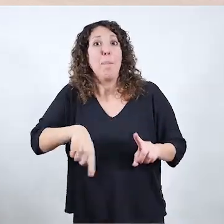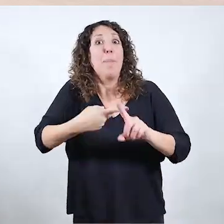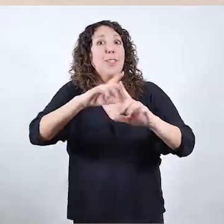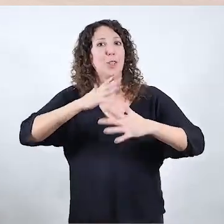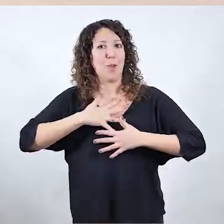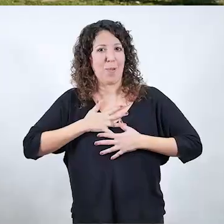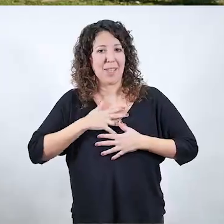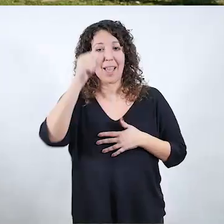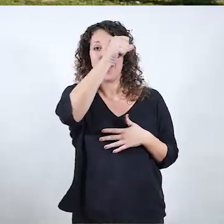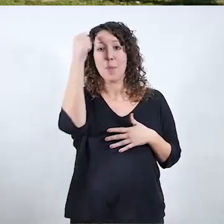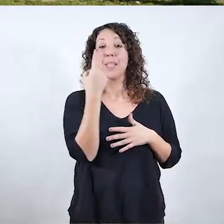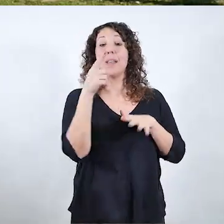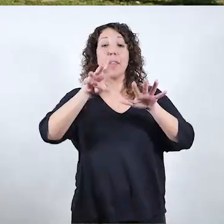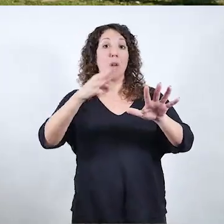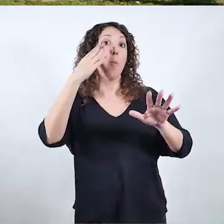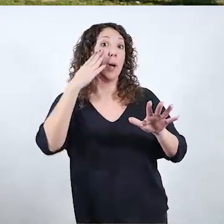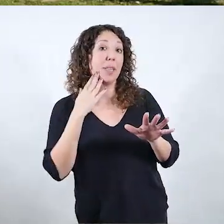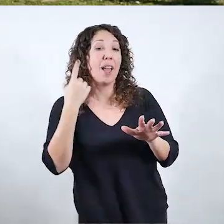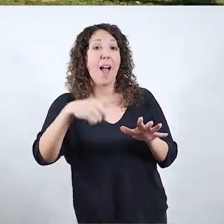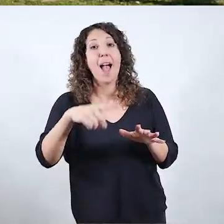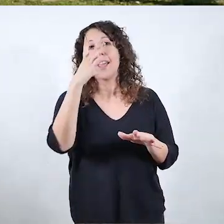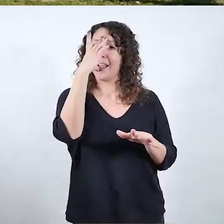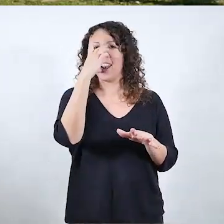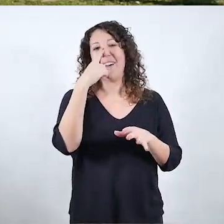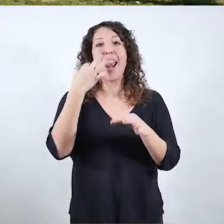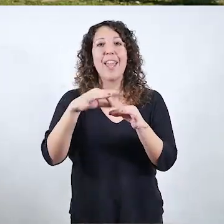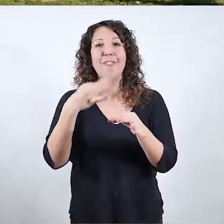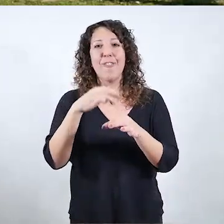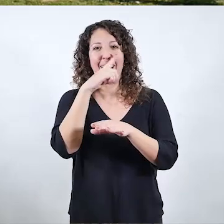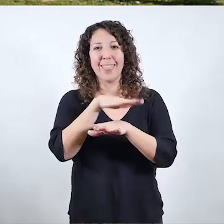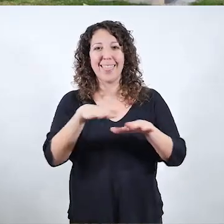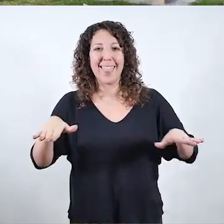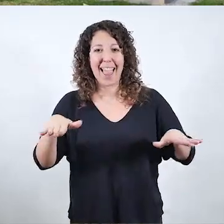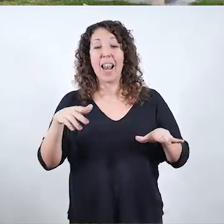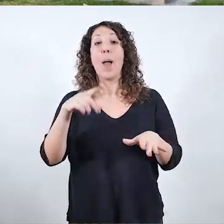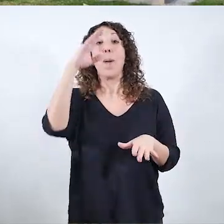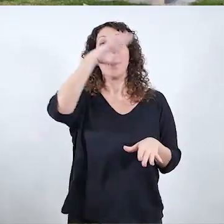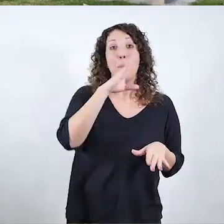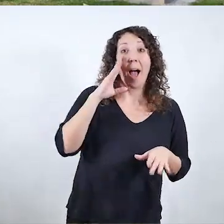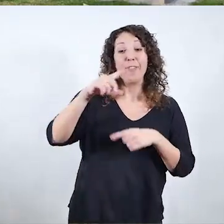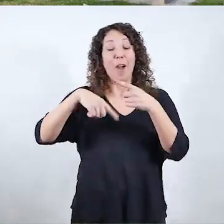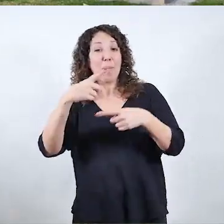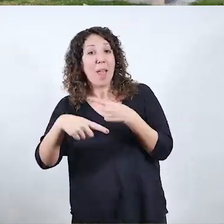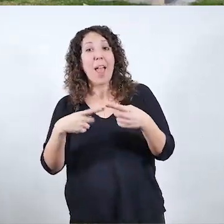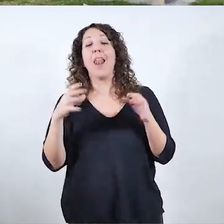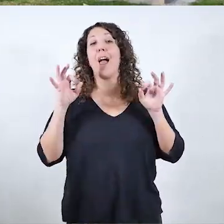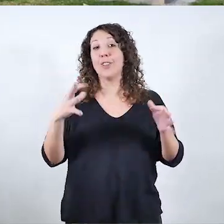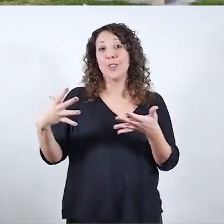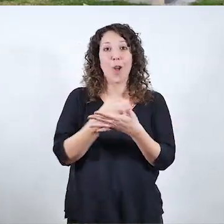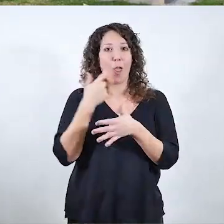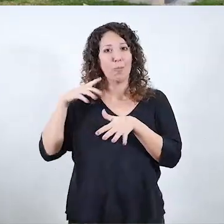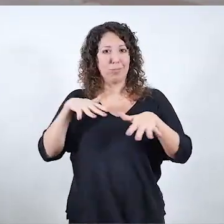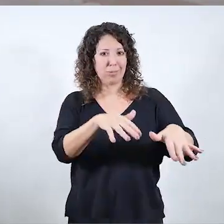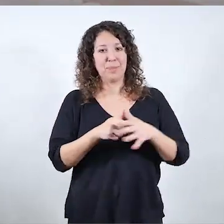alguna sorpresita. Diumenge 19 al dematí, el carnaval infantil! Ai, niños y padres, padres y niños, y vipa la